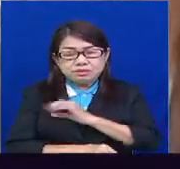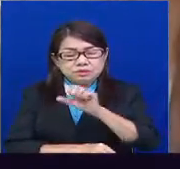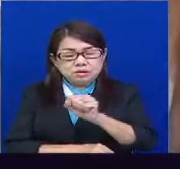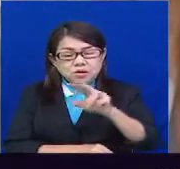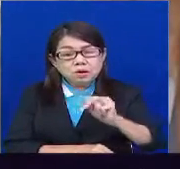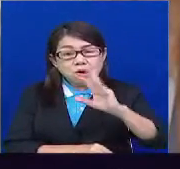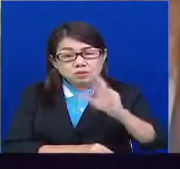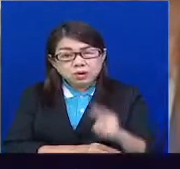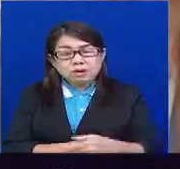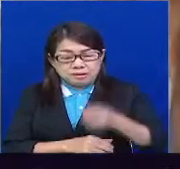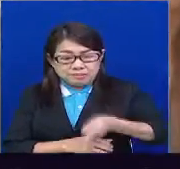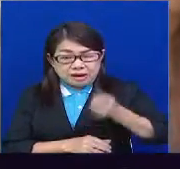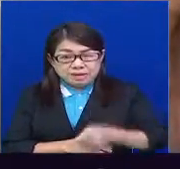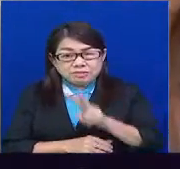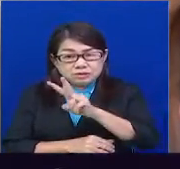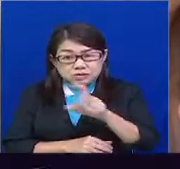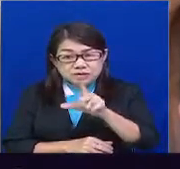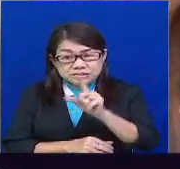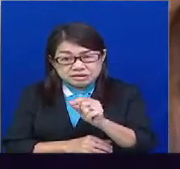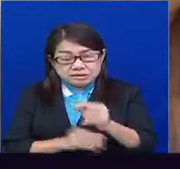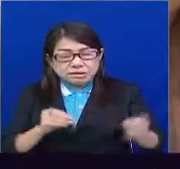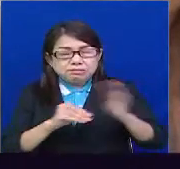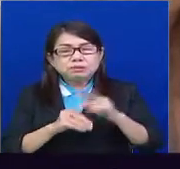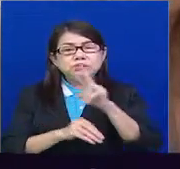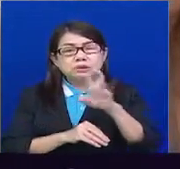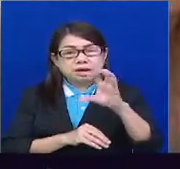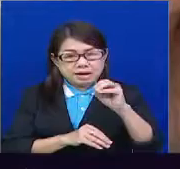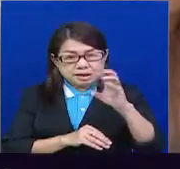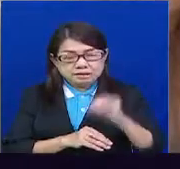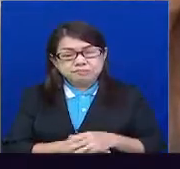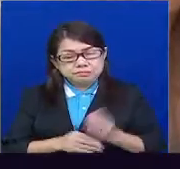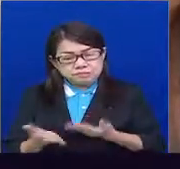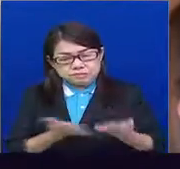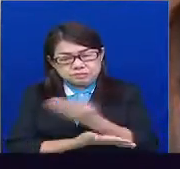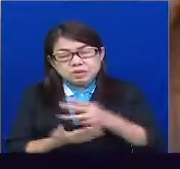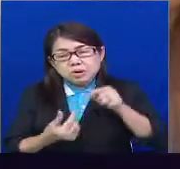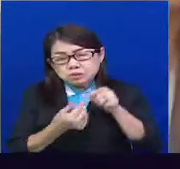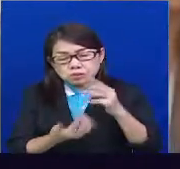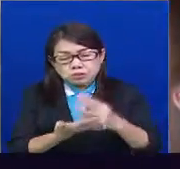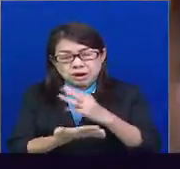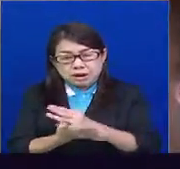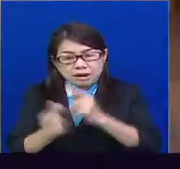220คนเป็นไม่เกิน250คนโดยจะเป็นการพิจารณา 3วาระ